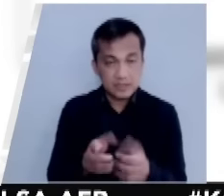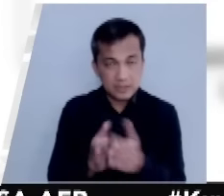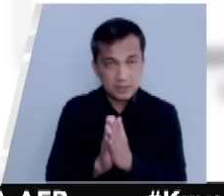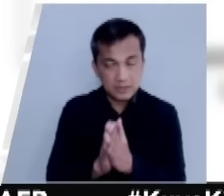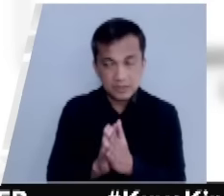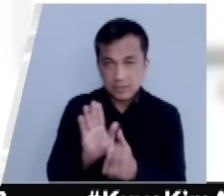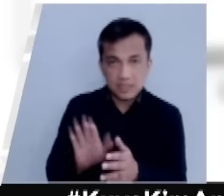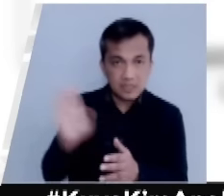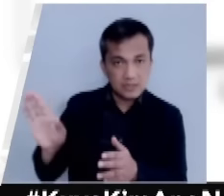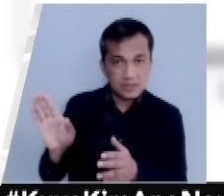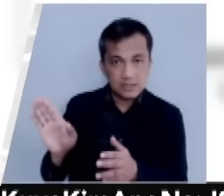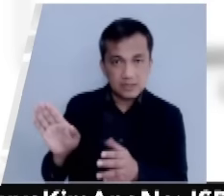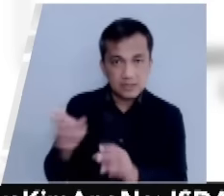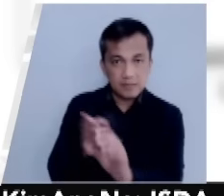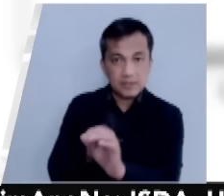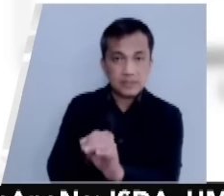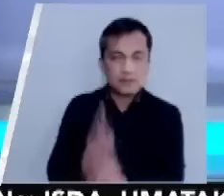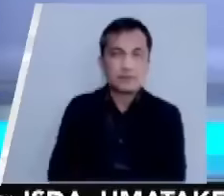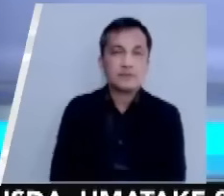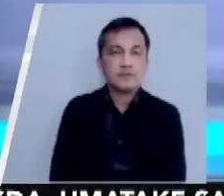kanyang pagbibitiw.